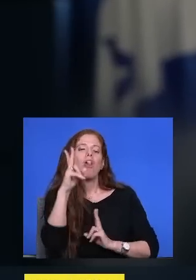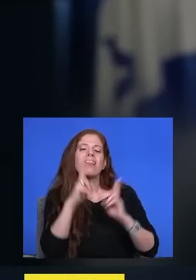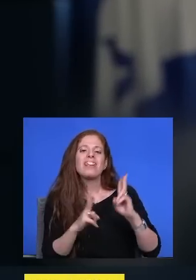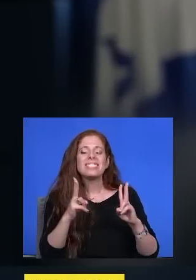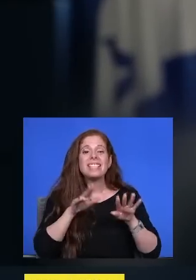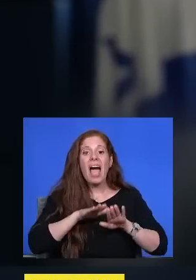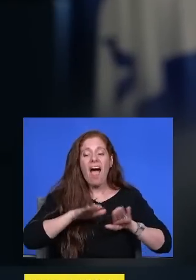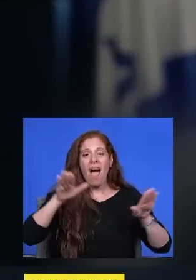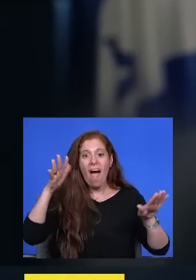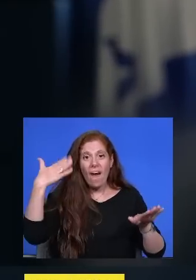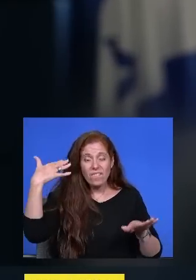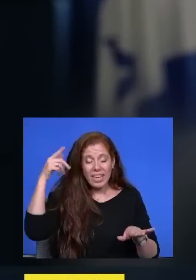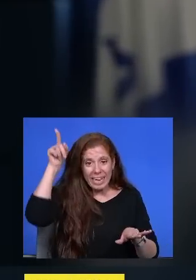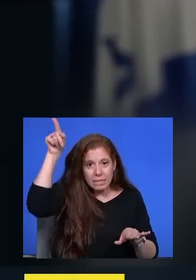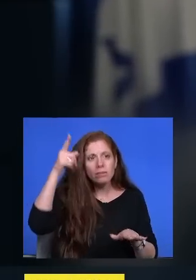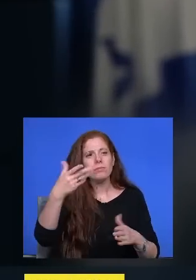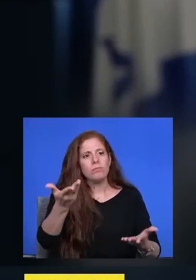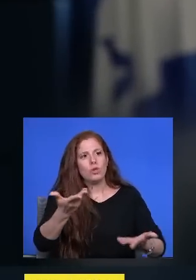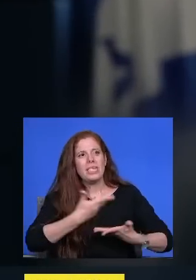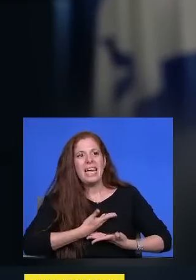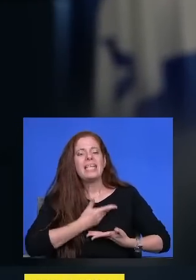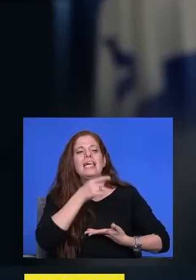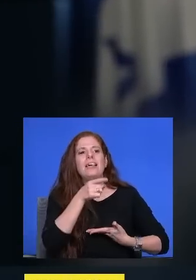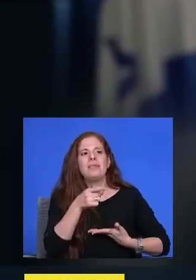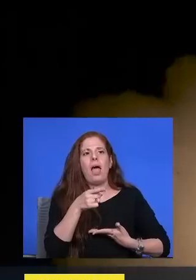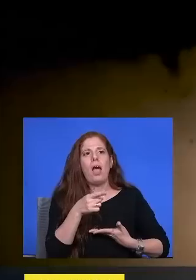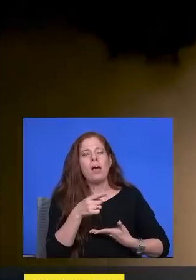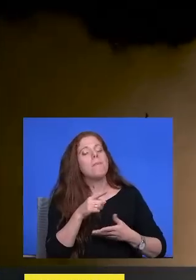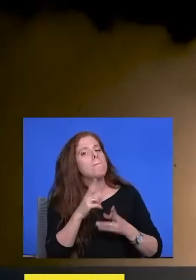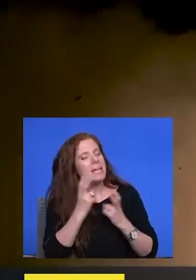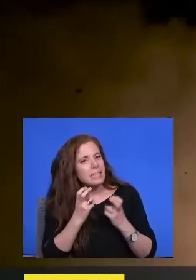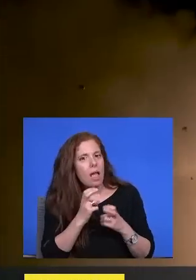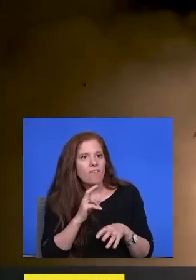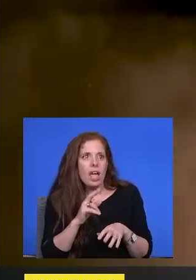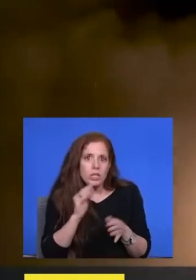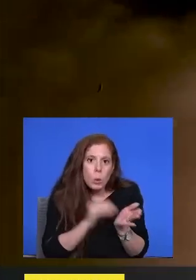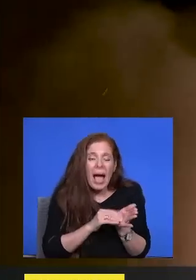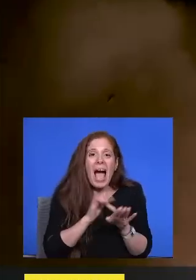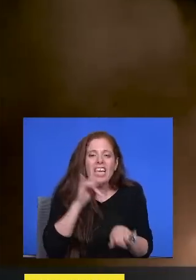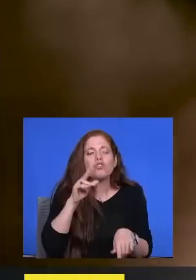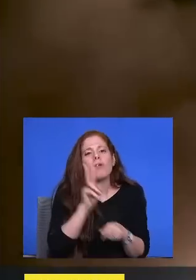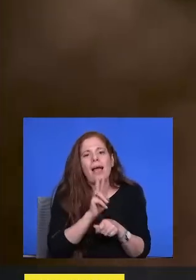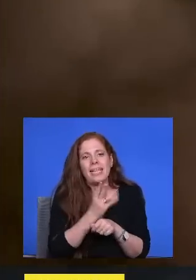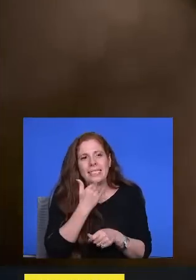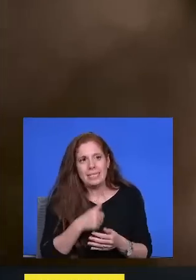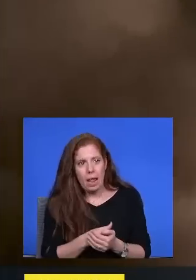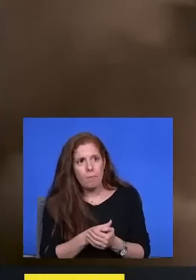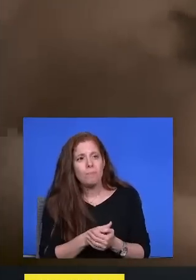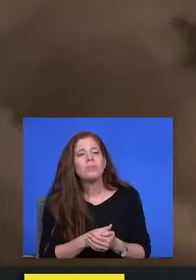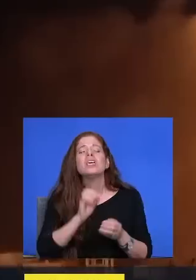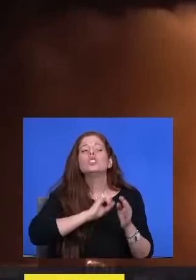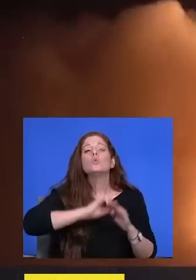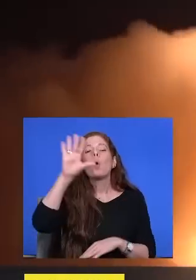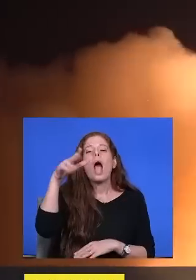למקבלי החלטות את המידע הרגיש הנדרש בהגנה על מדינת ישראל. הלוויין שוגר מבסיס חיל האוויר בפלמחים לכיוון